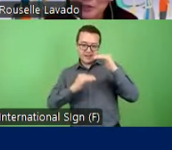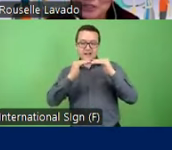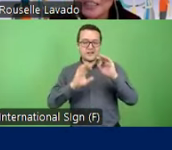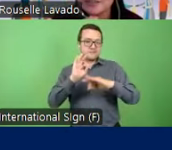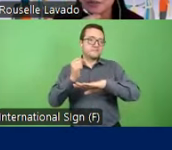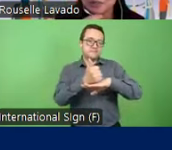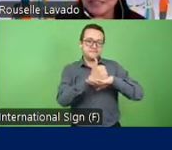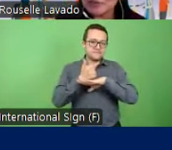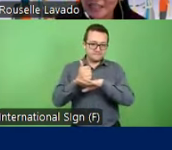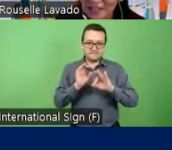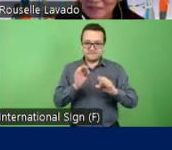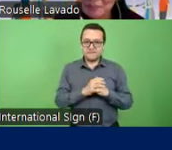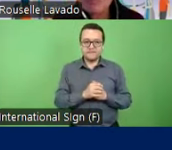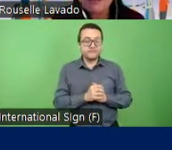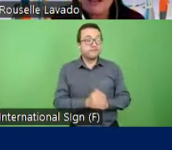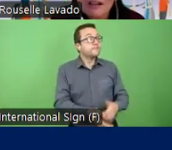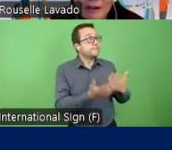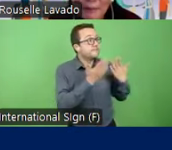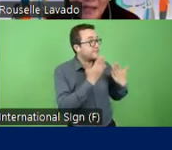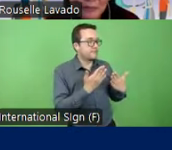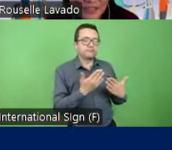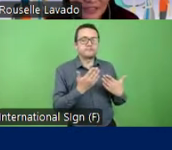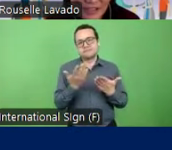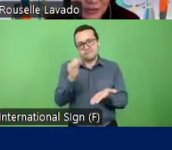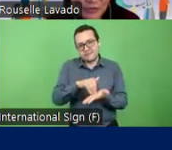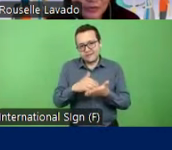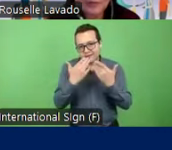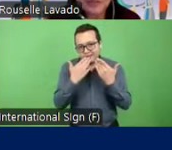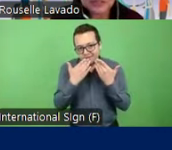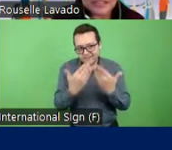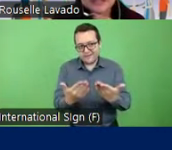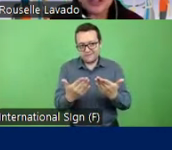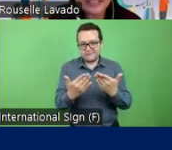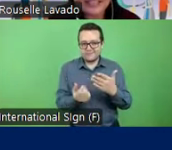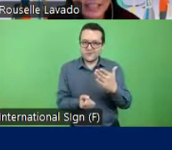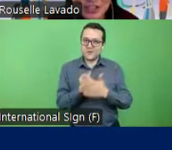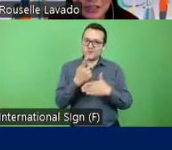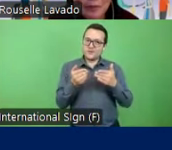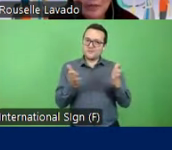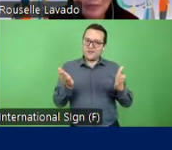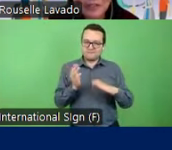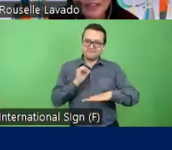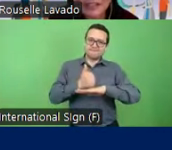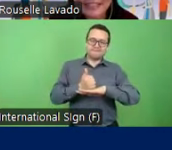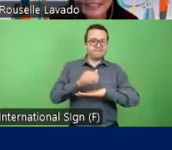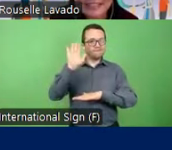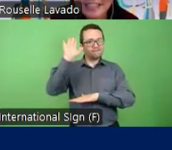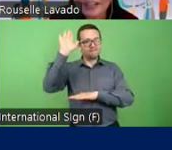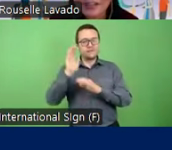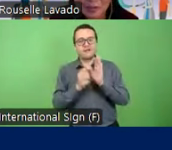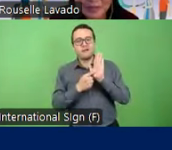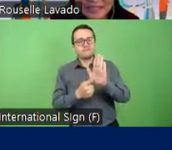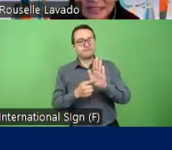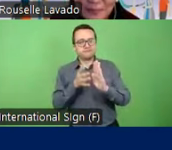bonjour tout le monde et merci de l'opportunité de m'exprimer aujourd'hui. Je suis Roussel Lavado du département Financement et Économie de